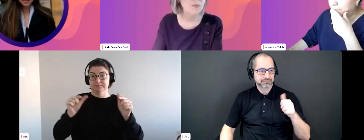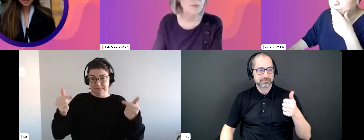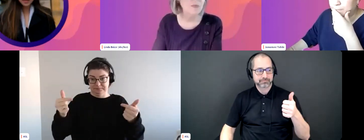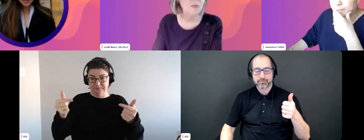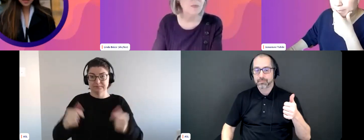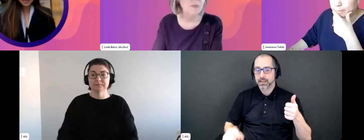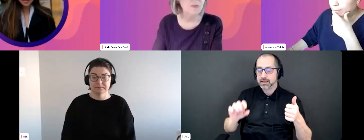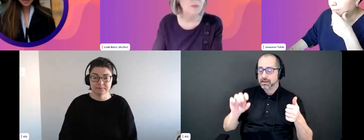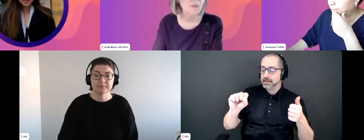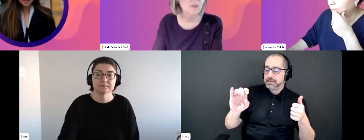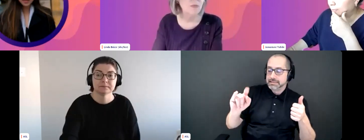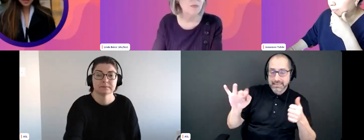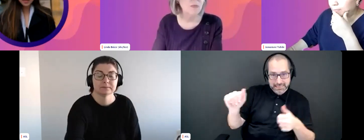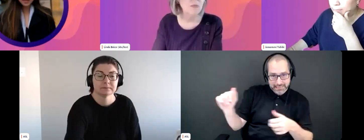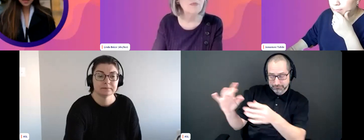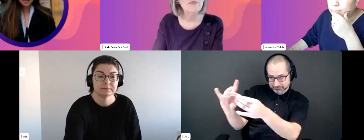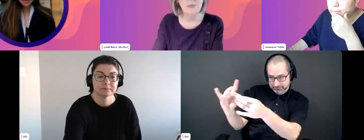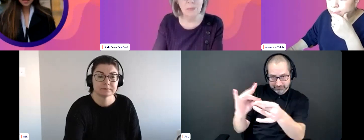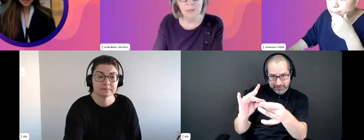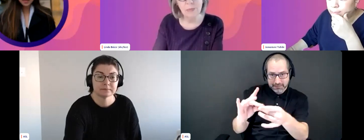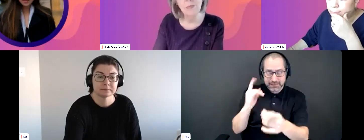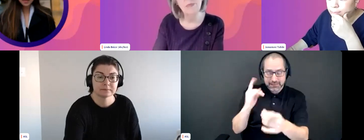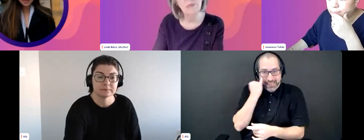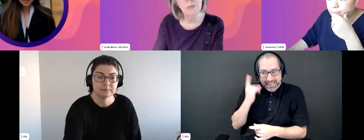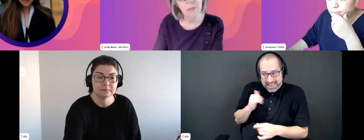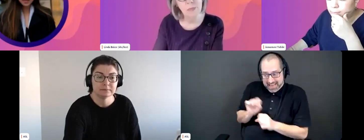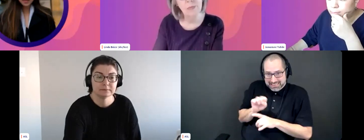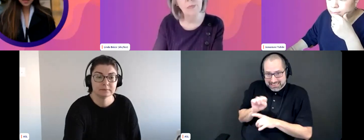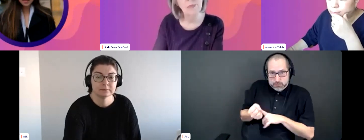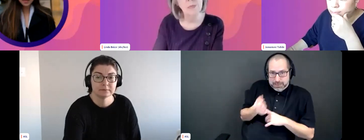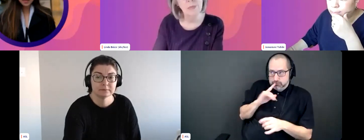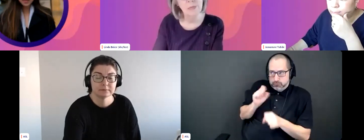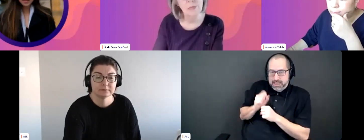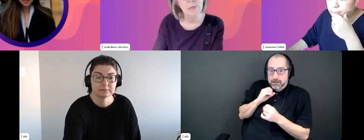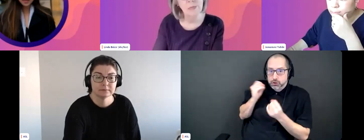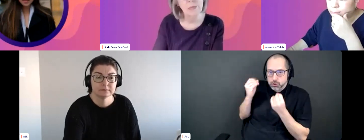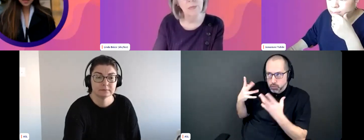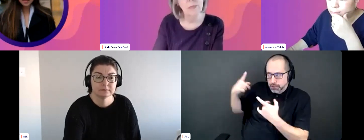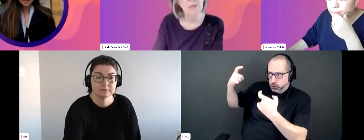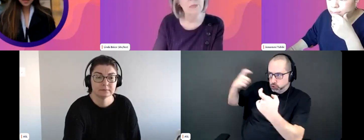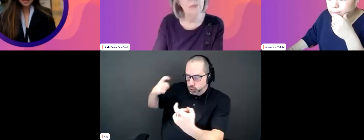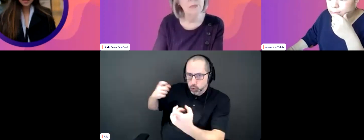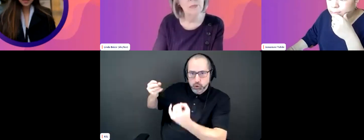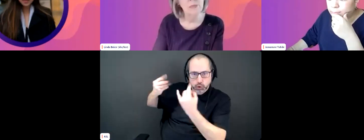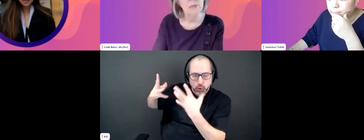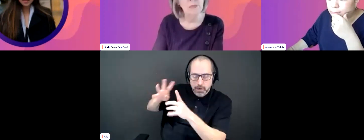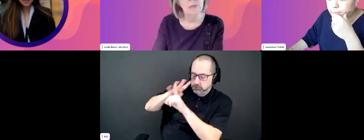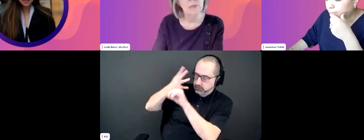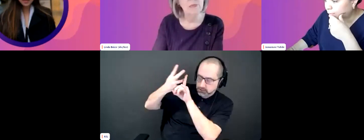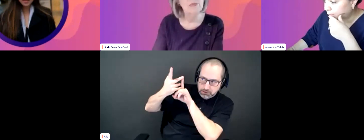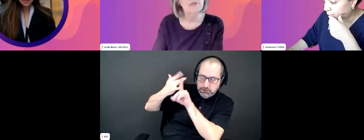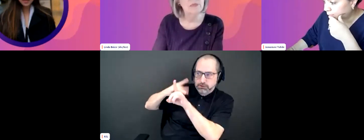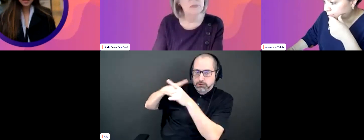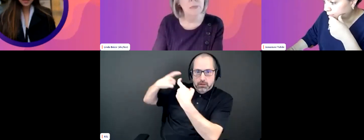quoique le plus dangereux qu'on peut vivre dans une situation c'est de perdre son sens de soi parce qu'après de contrôle de manipulation qui est